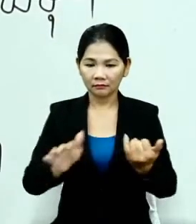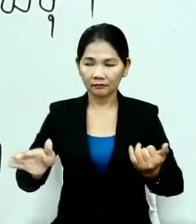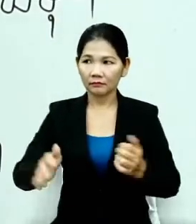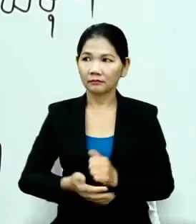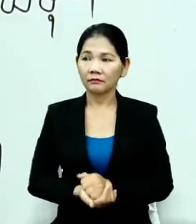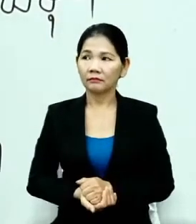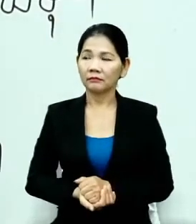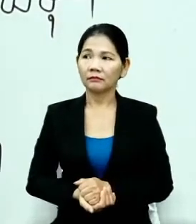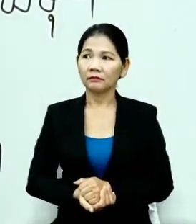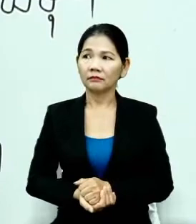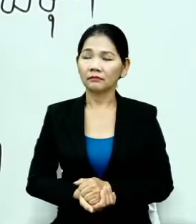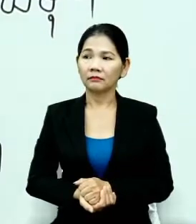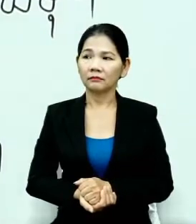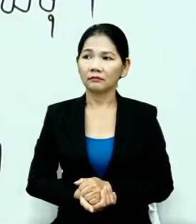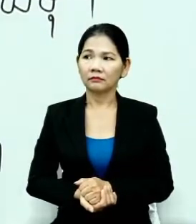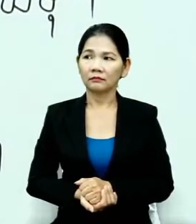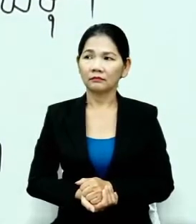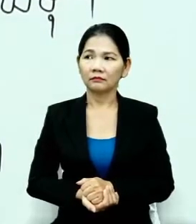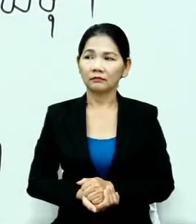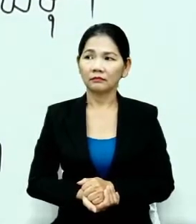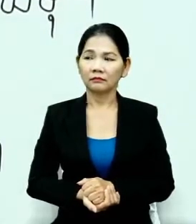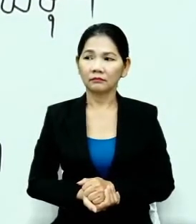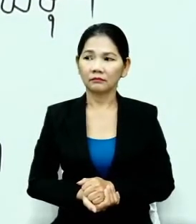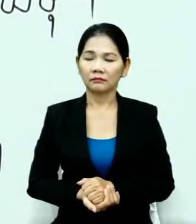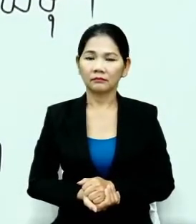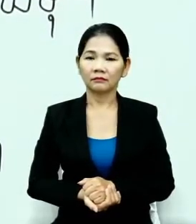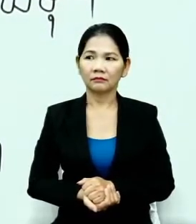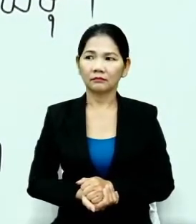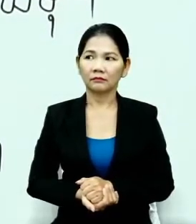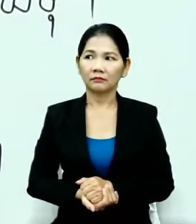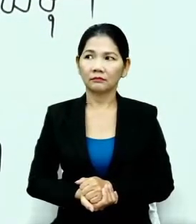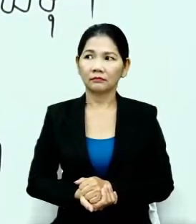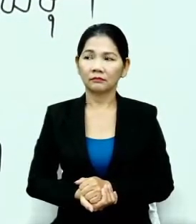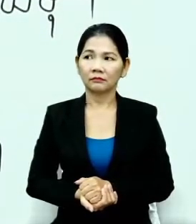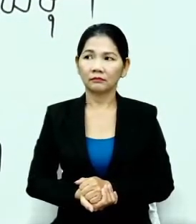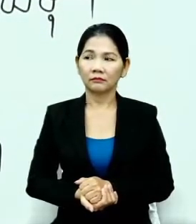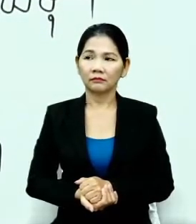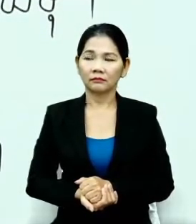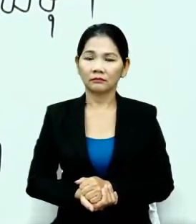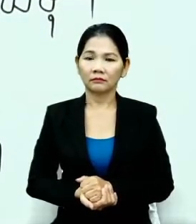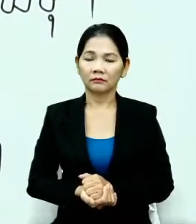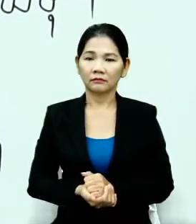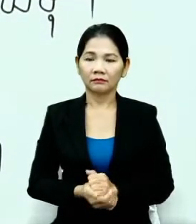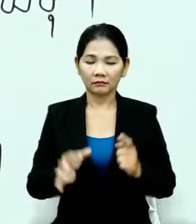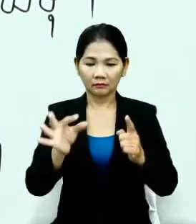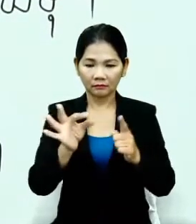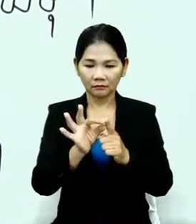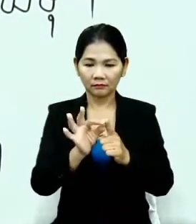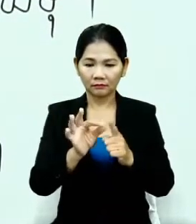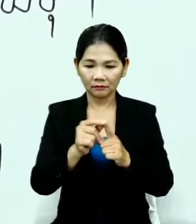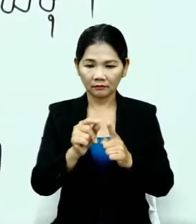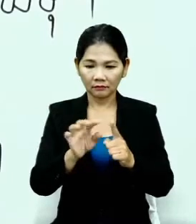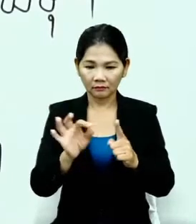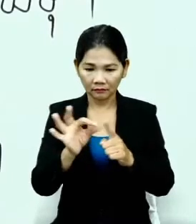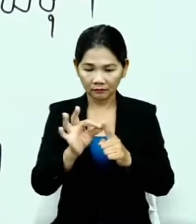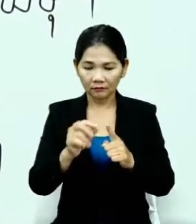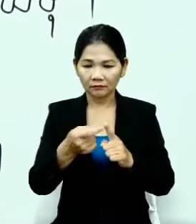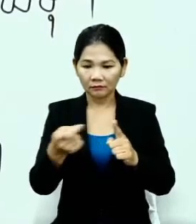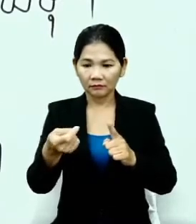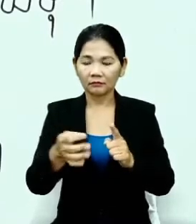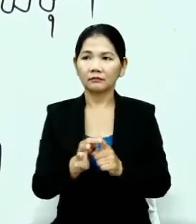nóng xa la riên cô bạc đệ sạm viếp